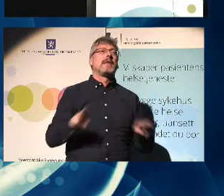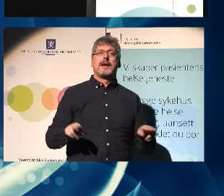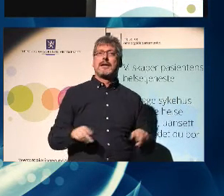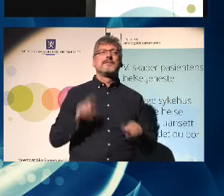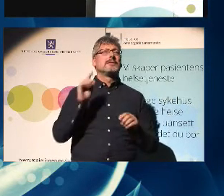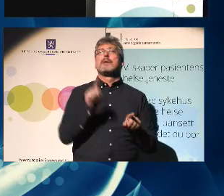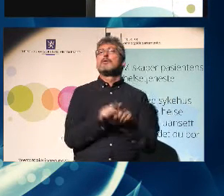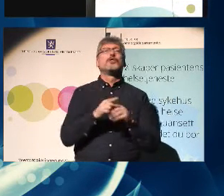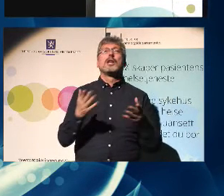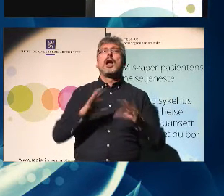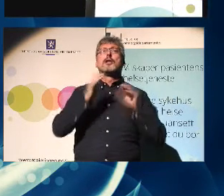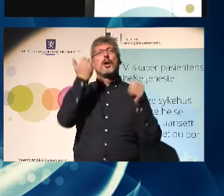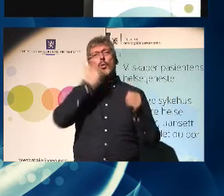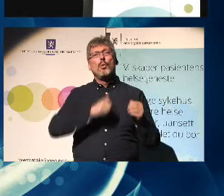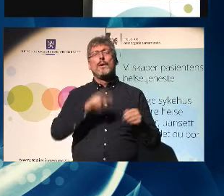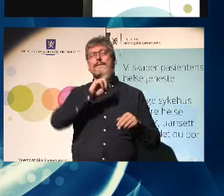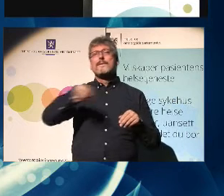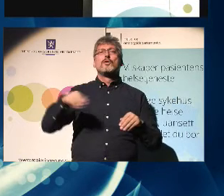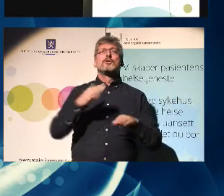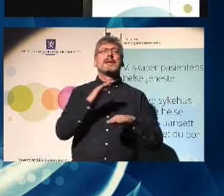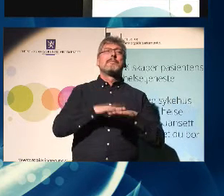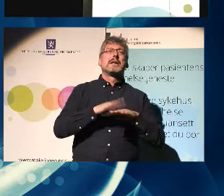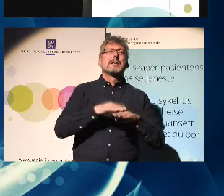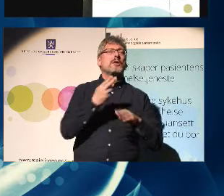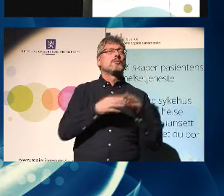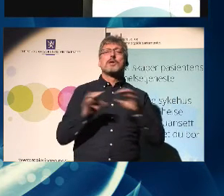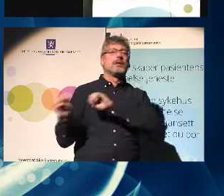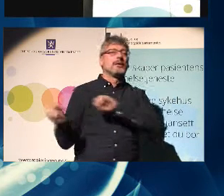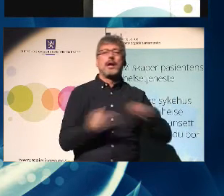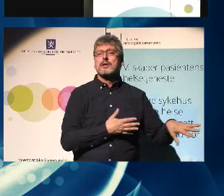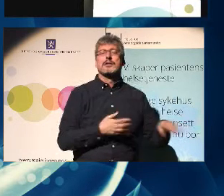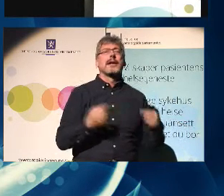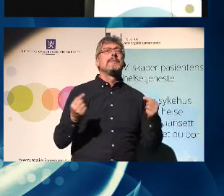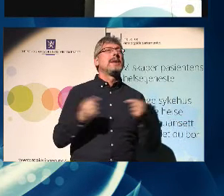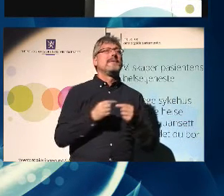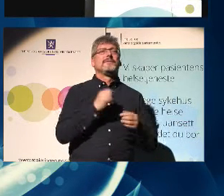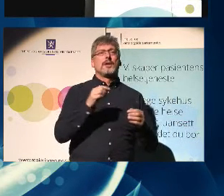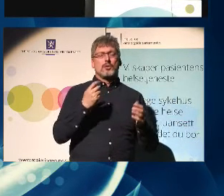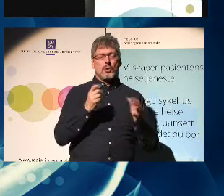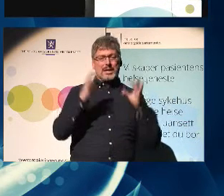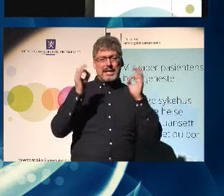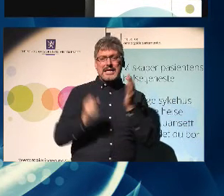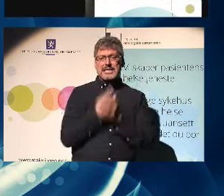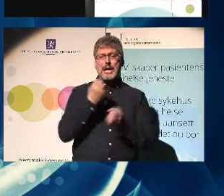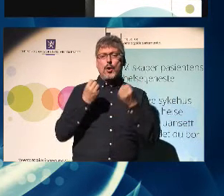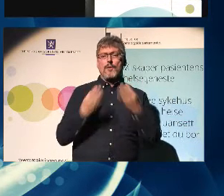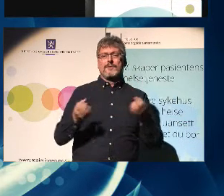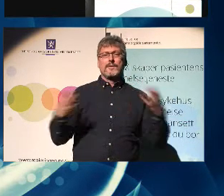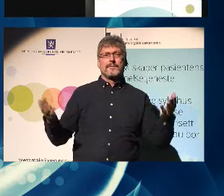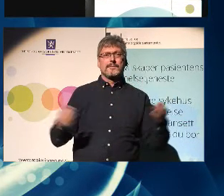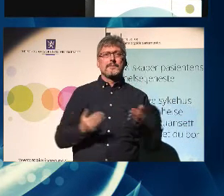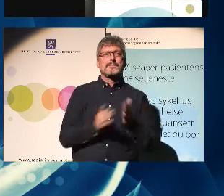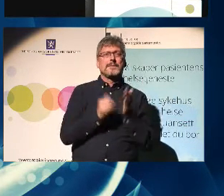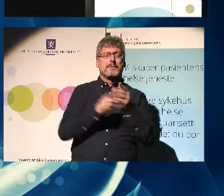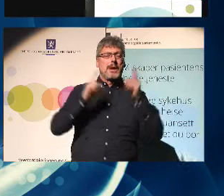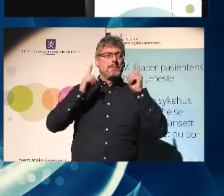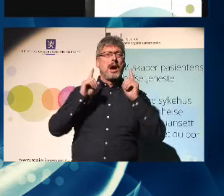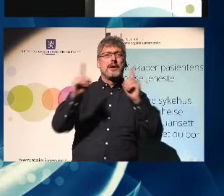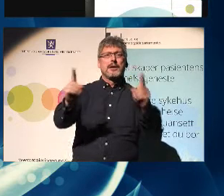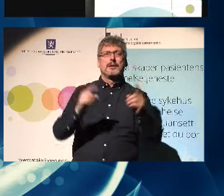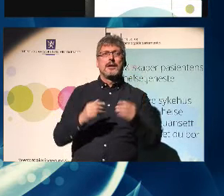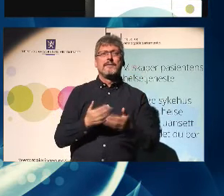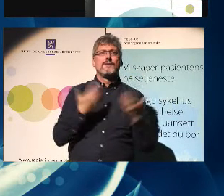alt det gode som ligger i den norske beredskapsmodellen, men når ting skjer oftere og oftere, mer og mer i parallell, og vi får